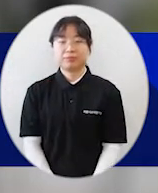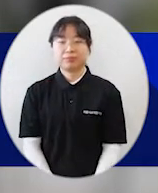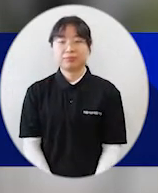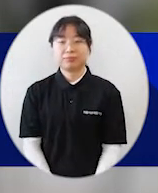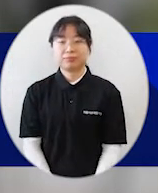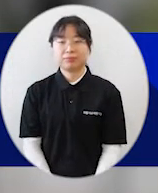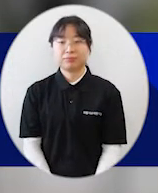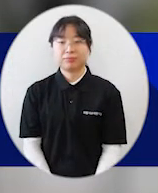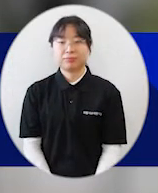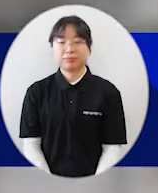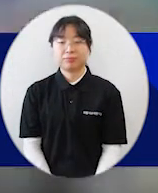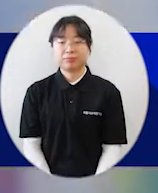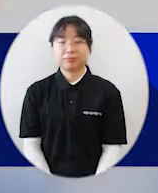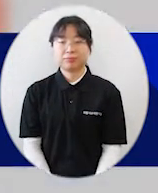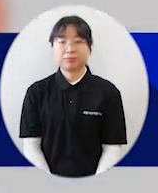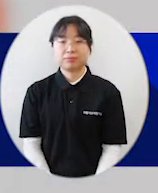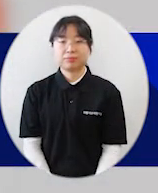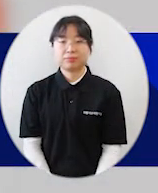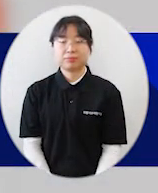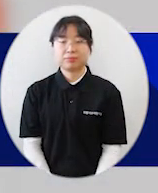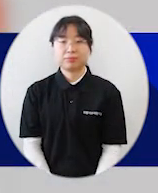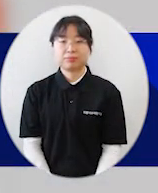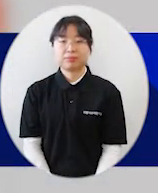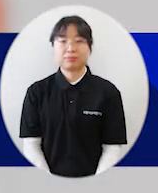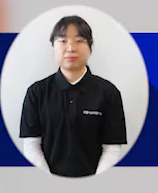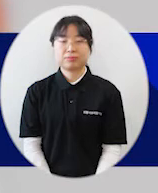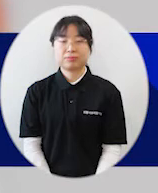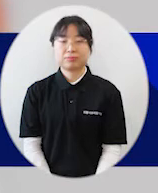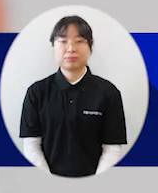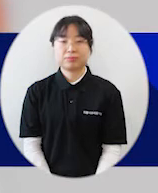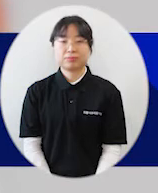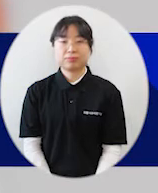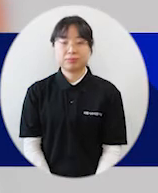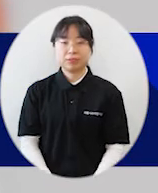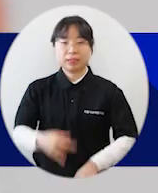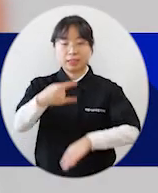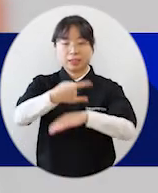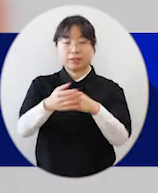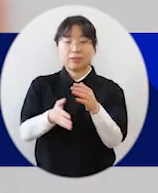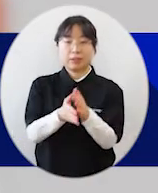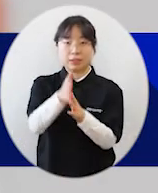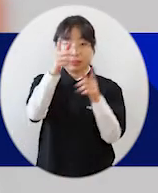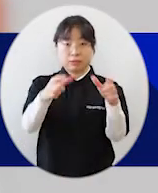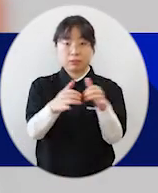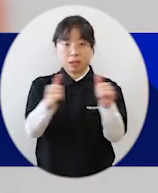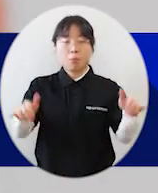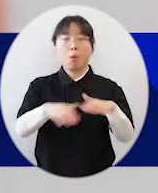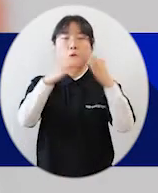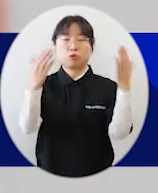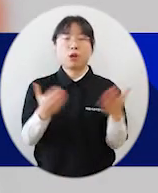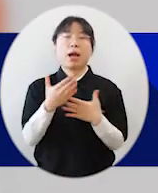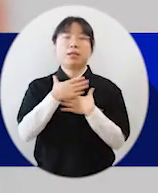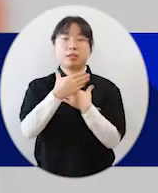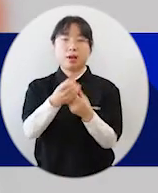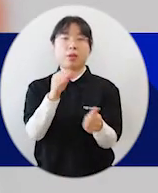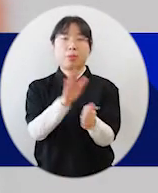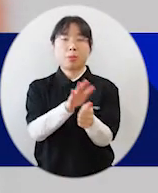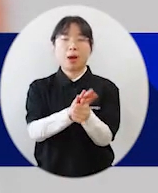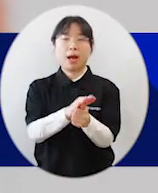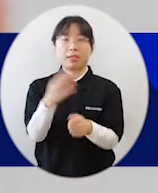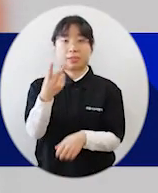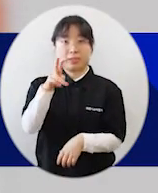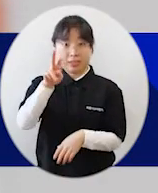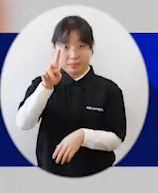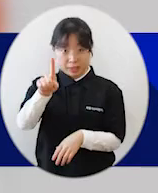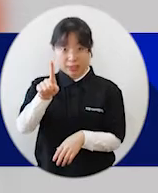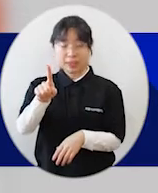1위를 달성하는 쾌거를 이루기도 했는데요 시민이 안전한 도시 1 0시에 명성이 2021년 에도 계속